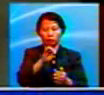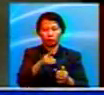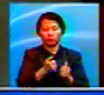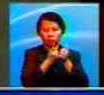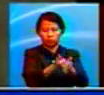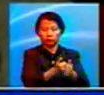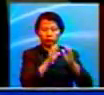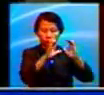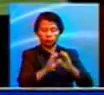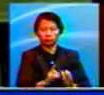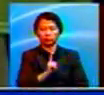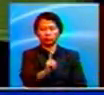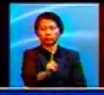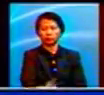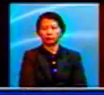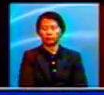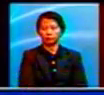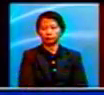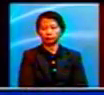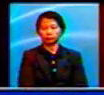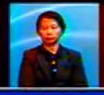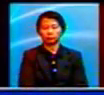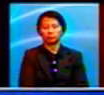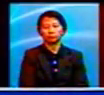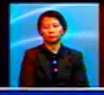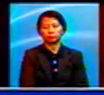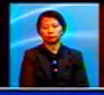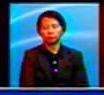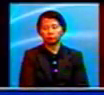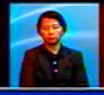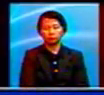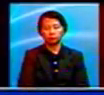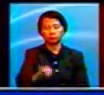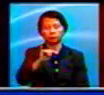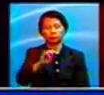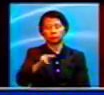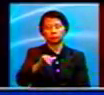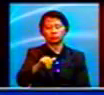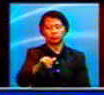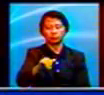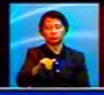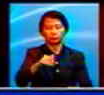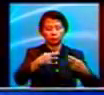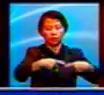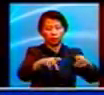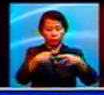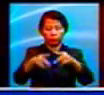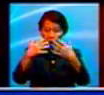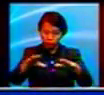prinsip syariah. Inisiatif-inisiatif yang telah dilaksanakan